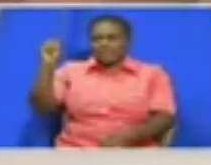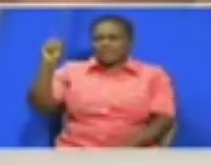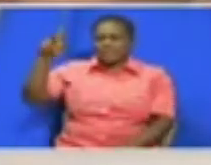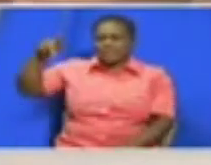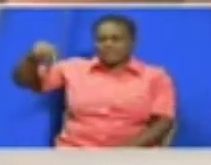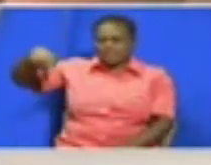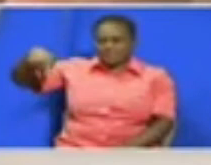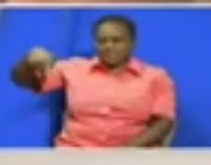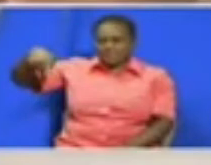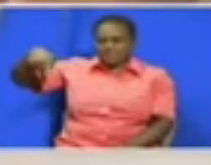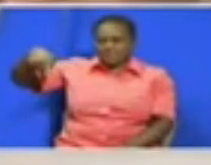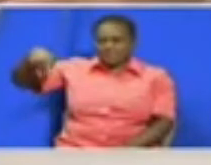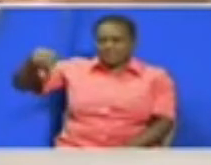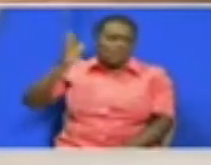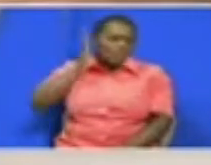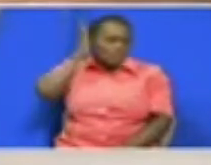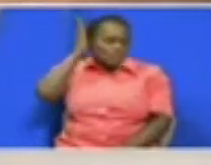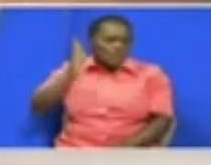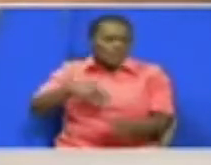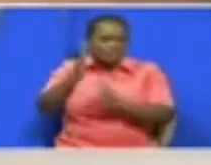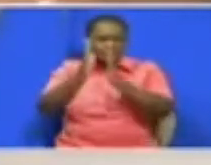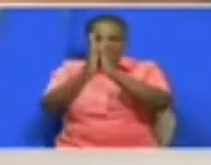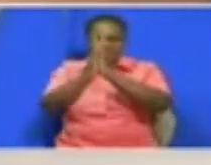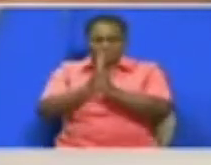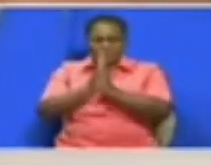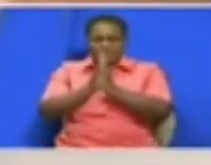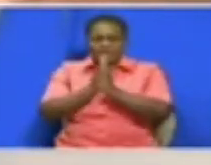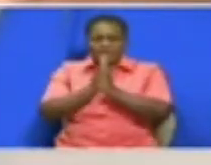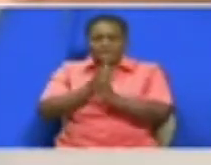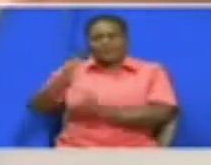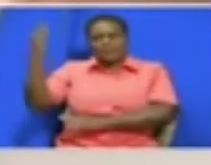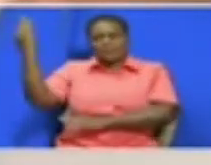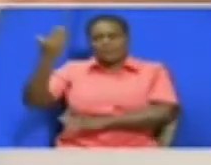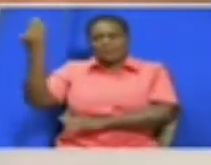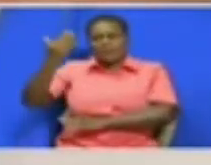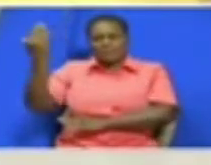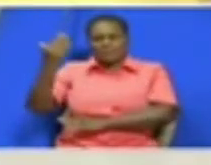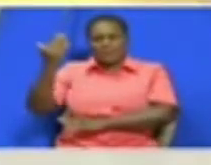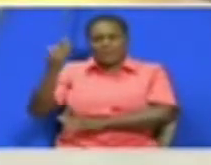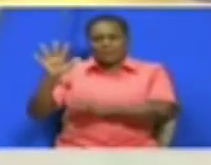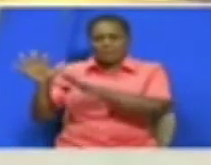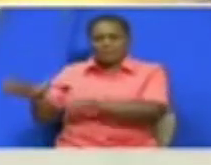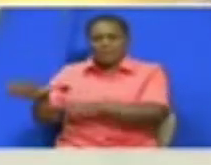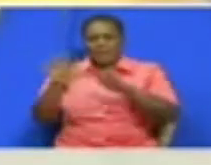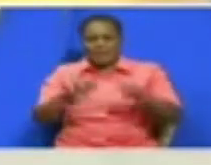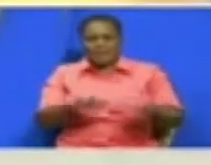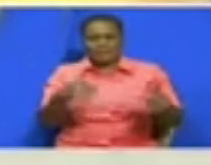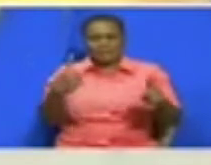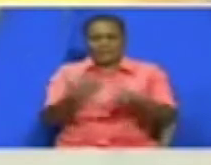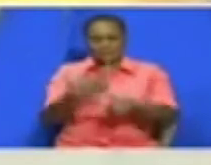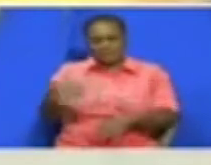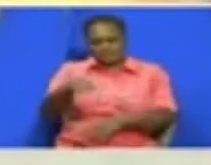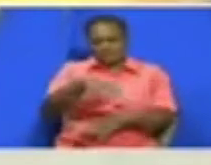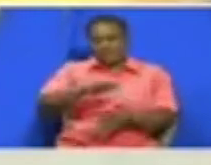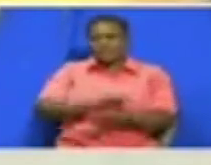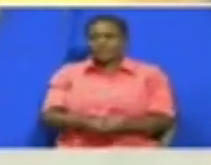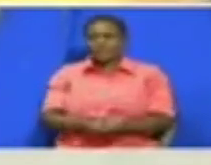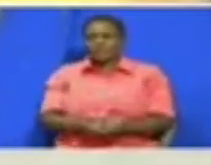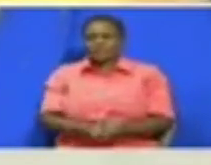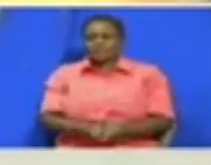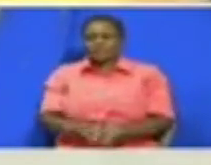hafla kanisani, Ruto alihutubia wenyeji wa soko la Nzeveni eneo bunge la Kibwezi Mashariki. Clement Masombo,